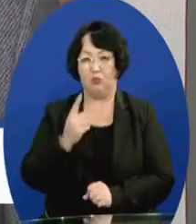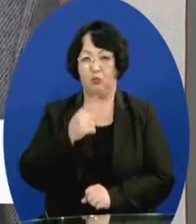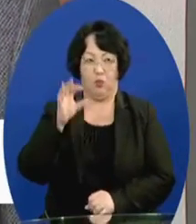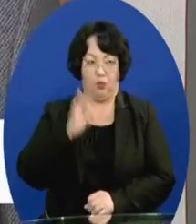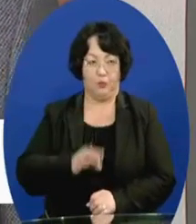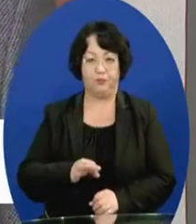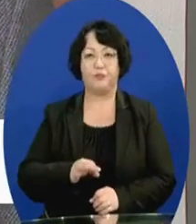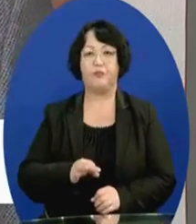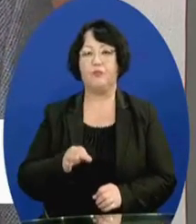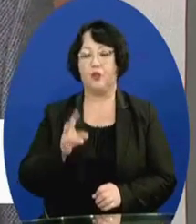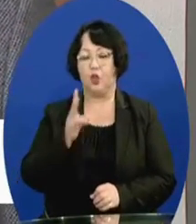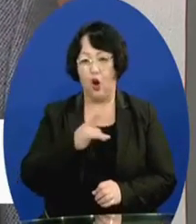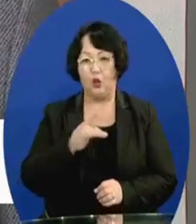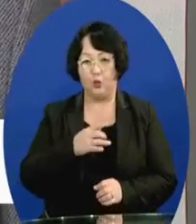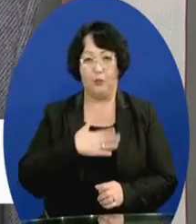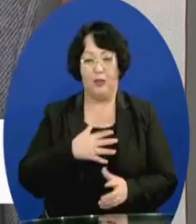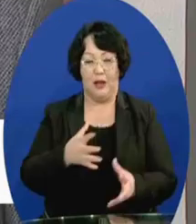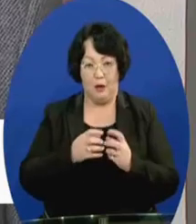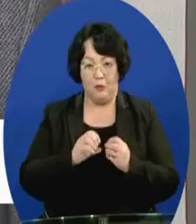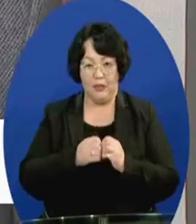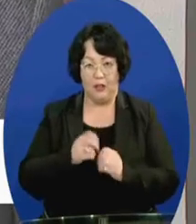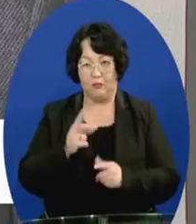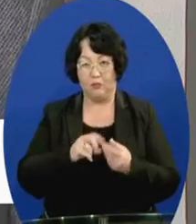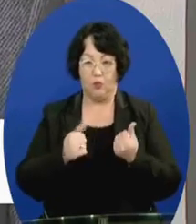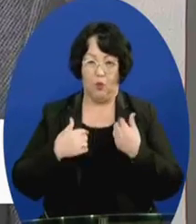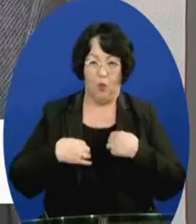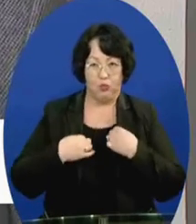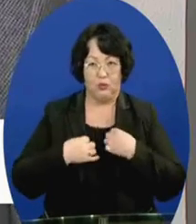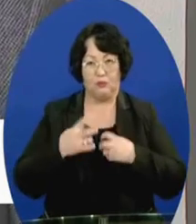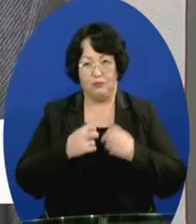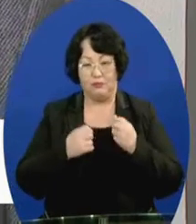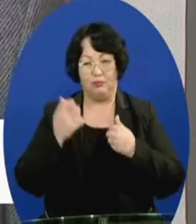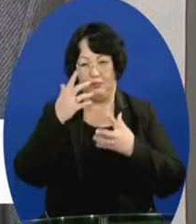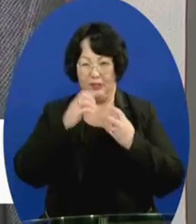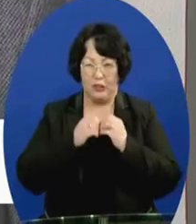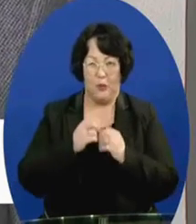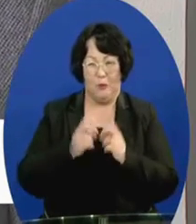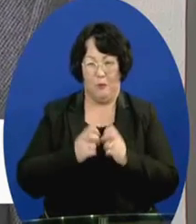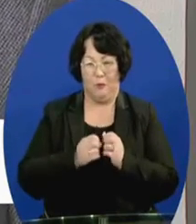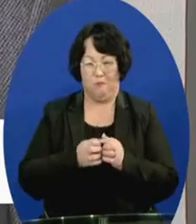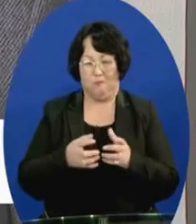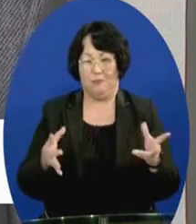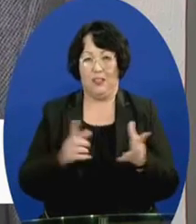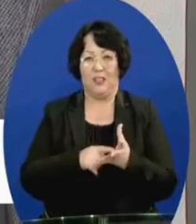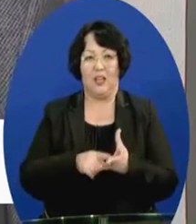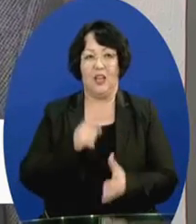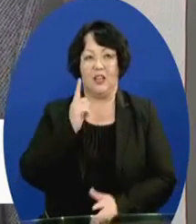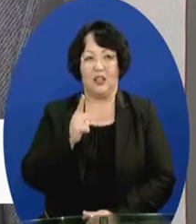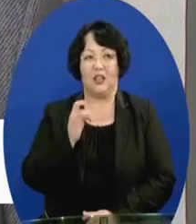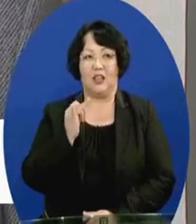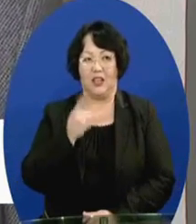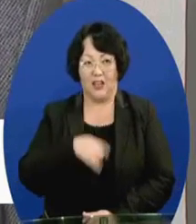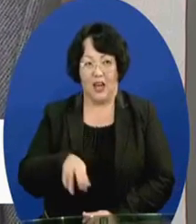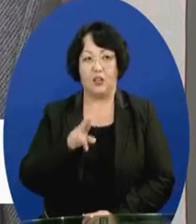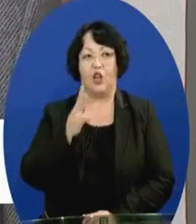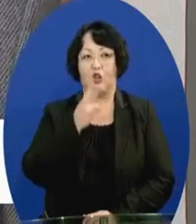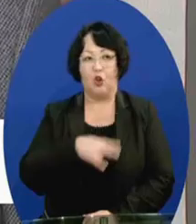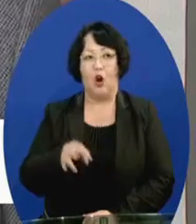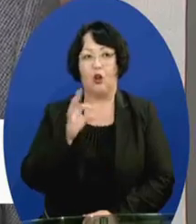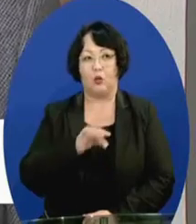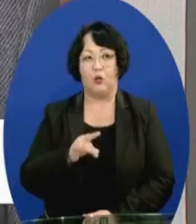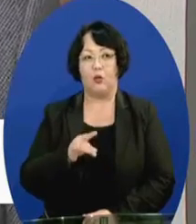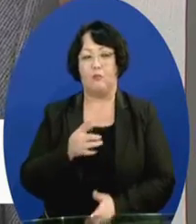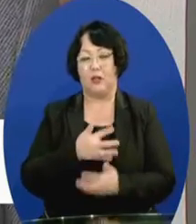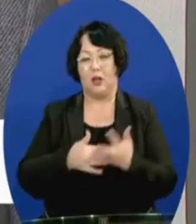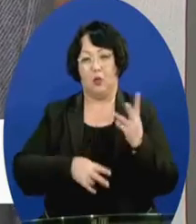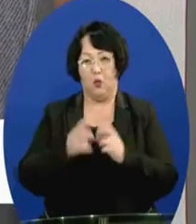самандаг, ээрдэг, дараа дараагийнхын шатныхын бүтээгдэхүүнлүүд орох хэрэгтэй. Өнөөдөр бид нар нэг их 80 орчим ноолуурын бүтээгдэхүүн үйлдвэрлэж